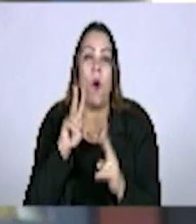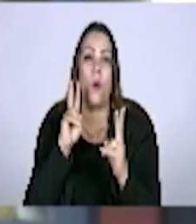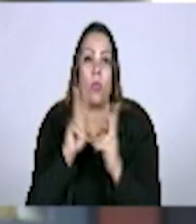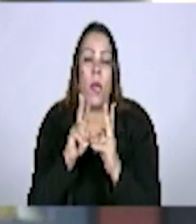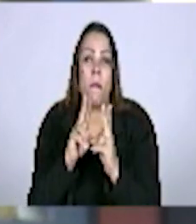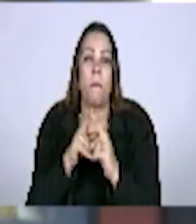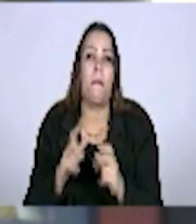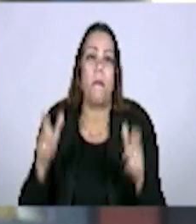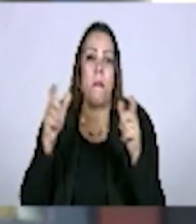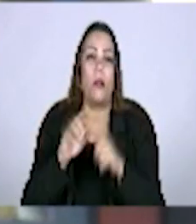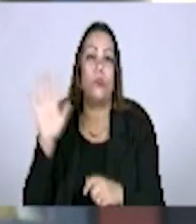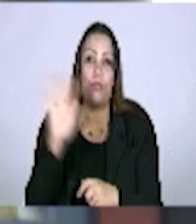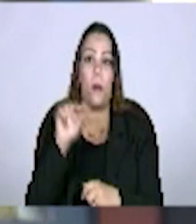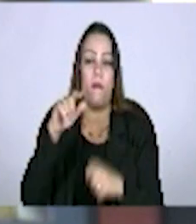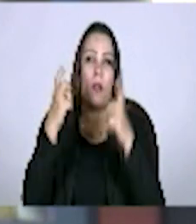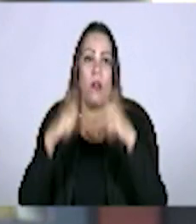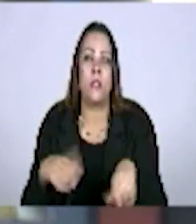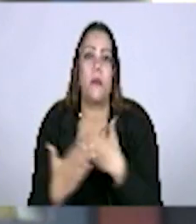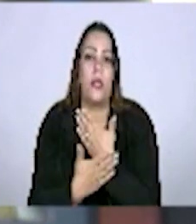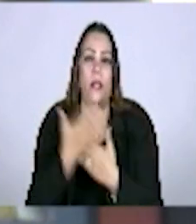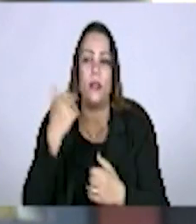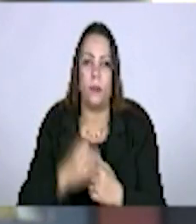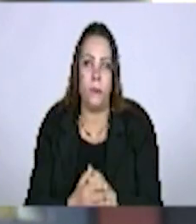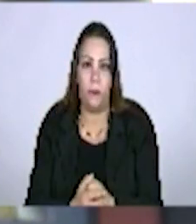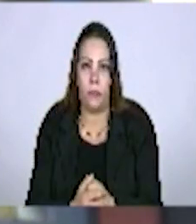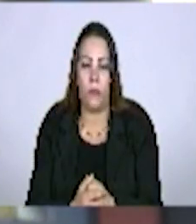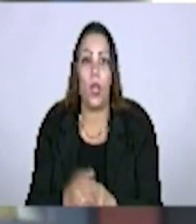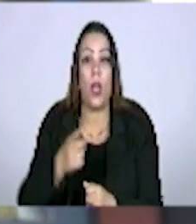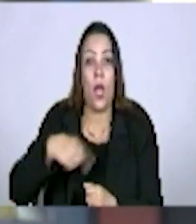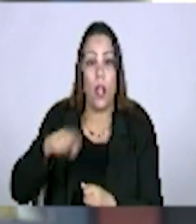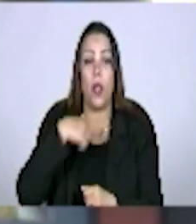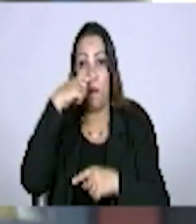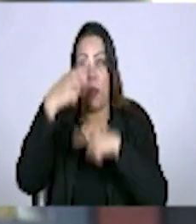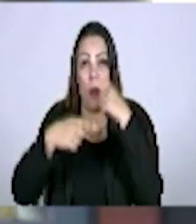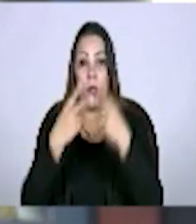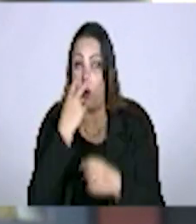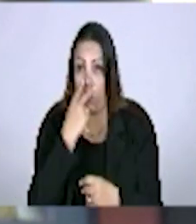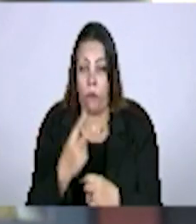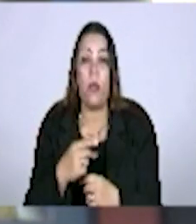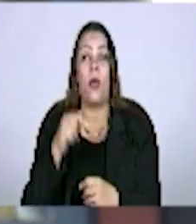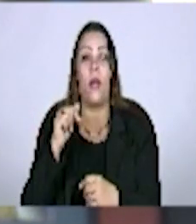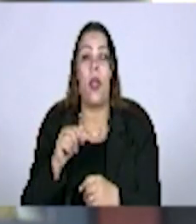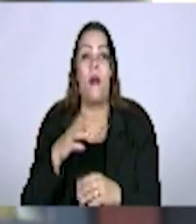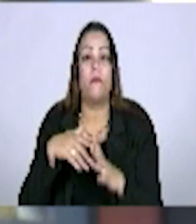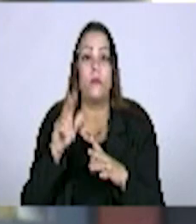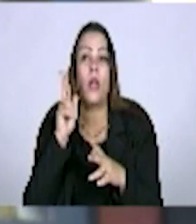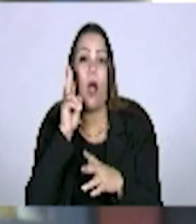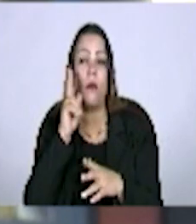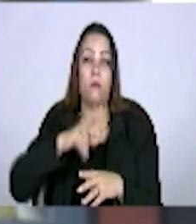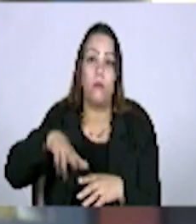مجلس النواب في العاصمه الاداريه الجديده احنا طبعا تابعنا هذا الحدث وشفناه على وسائل